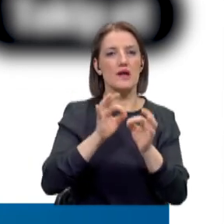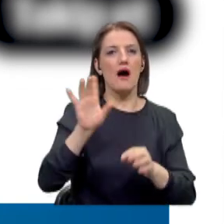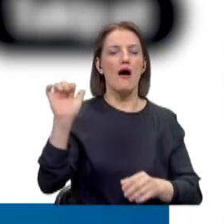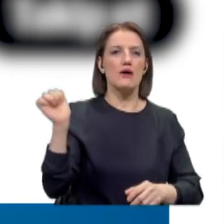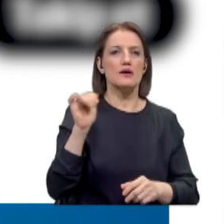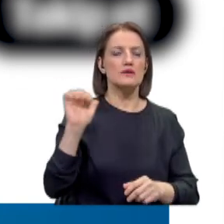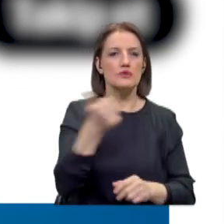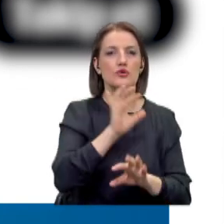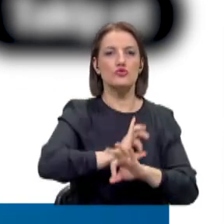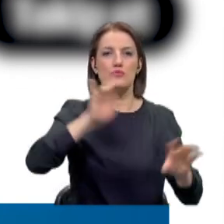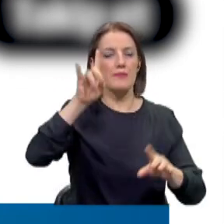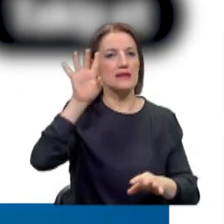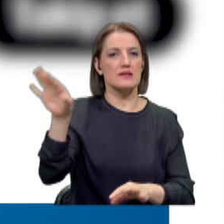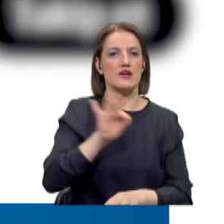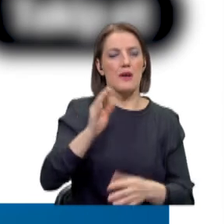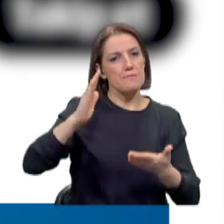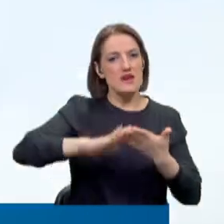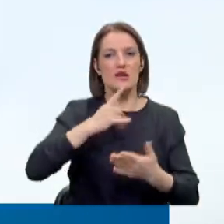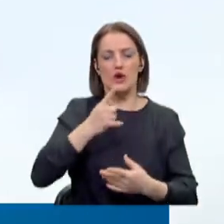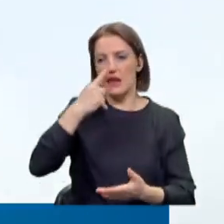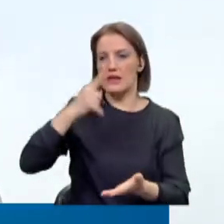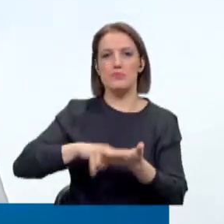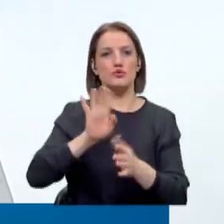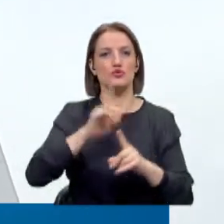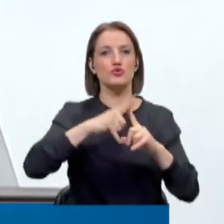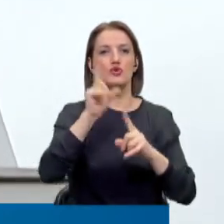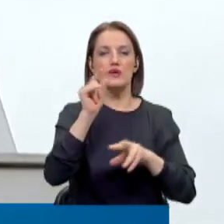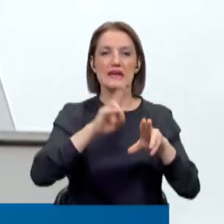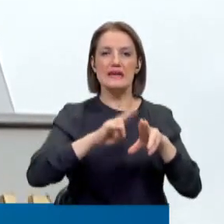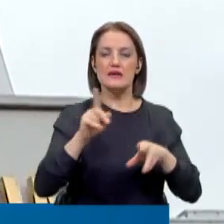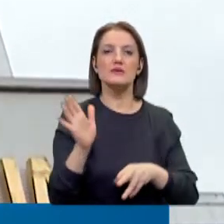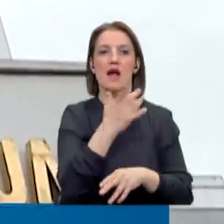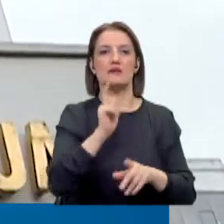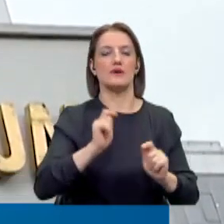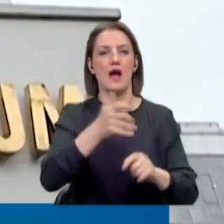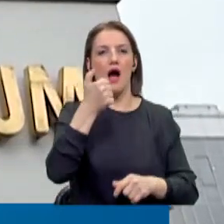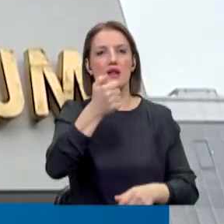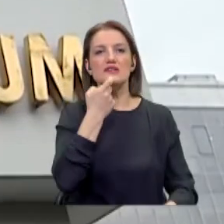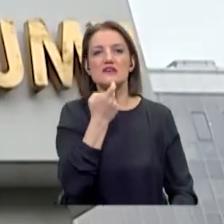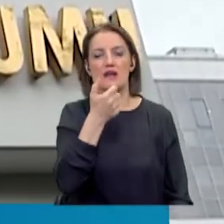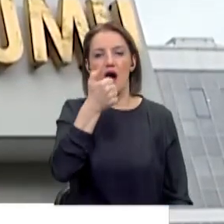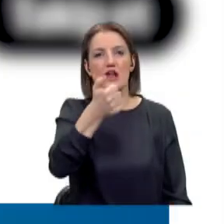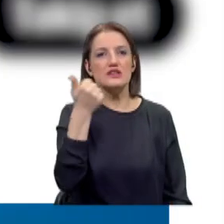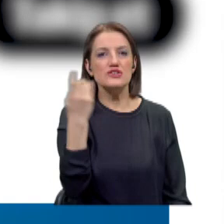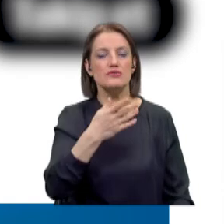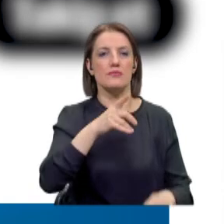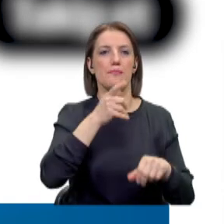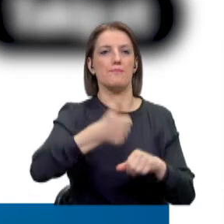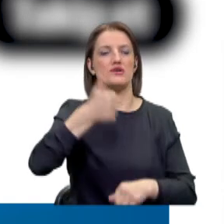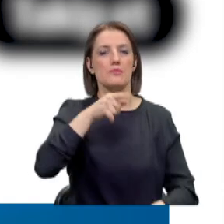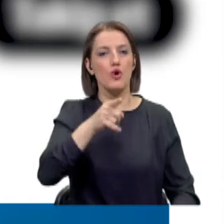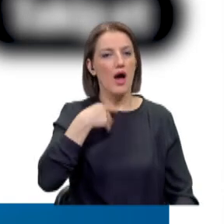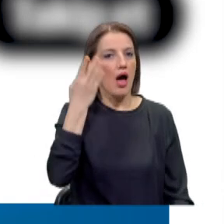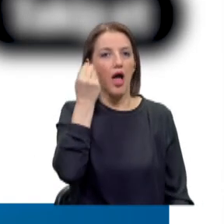barıştılar diyorum da inanmıyorsunuz mesajını ekledi Türkiye'de Es geçmedi altı yılda altıncı başka hatırlatma sıyla Ben